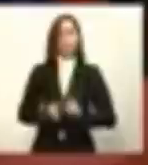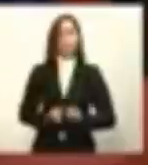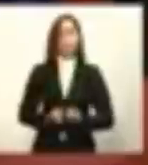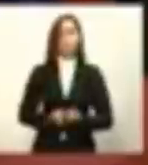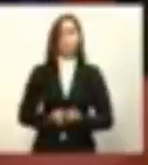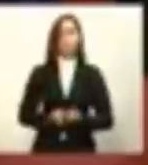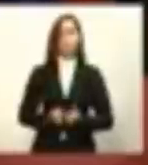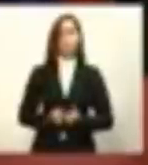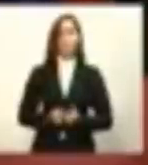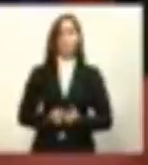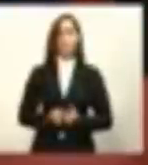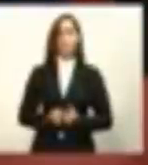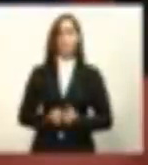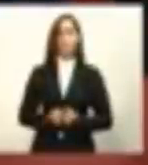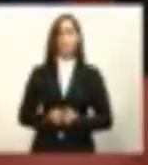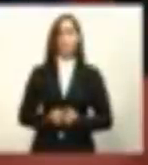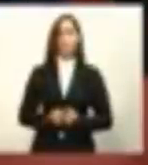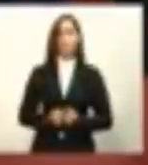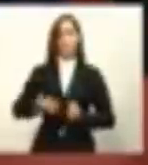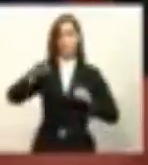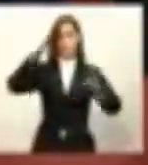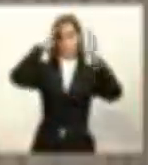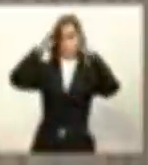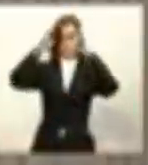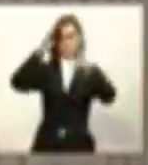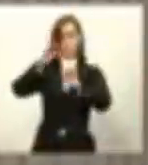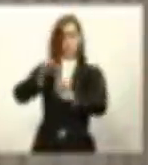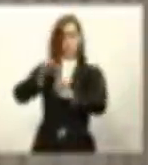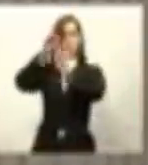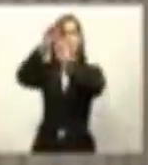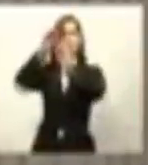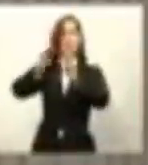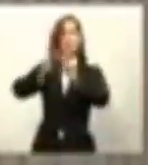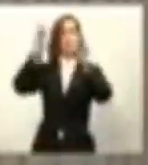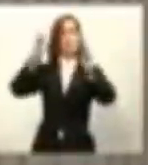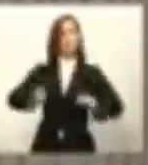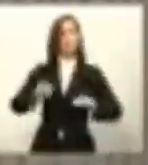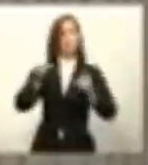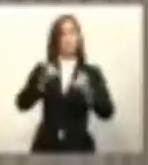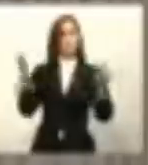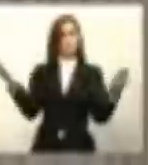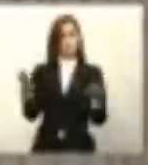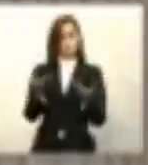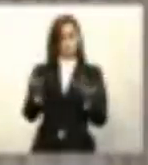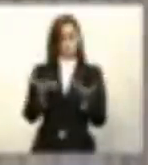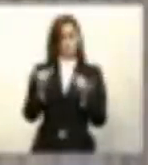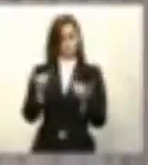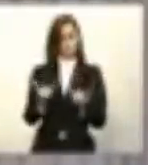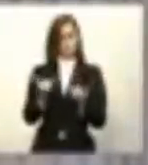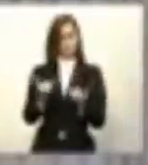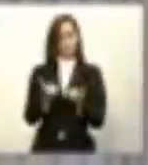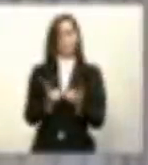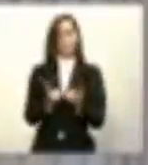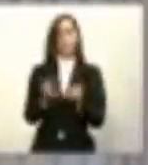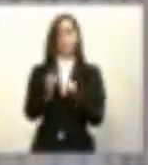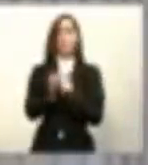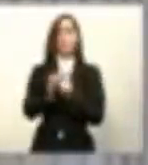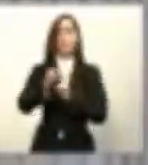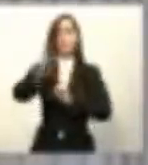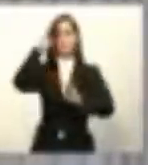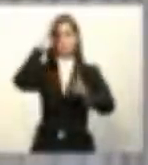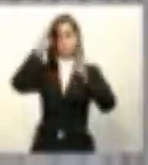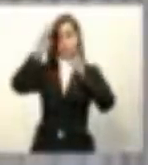Luis Abinader lui d'accord pour capable enregistrer tout petit moun sa yo nan pays d'Haïti. Ça c'est premier accord